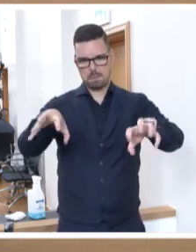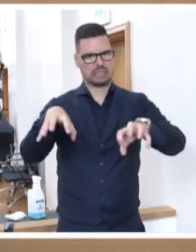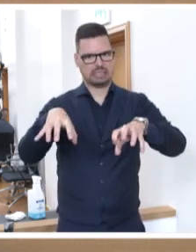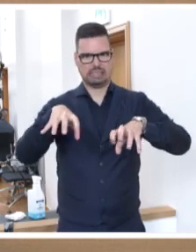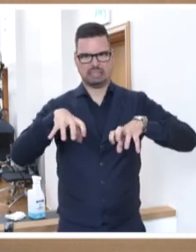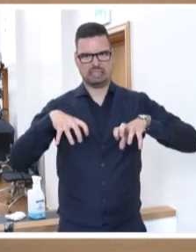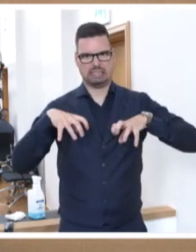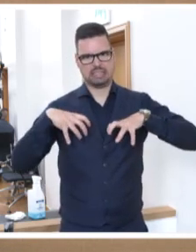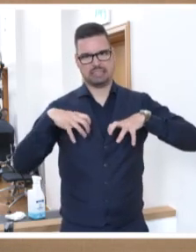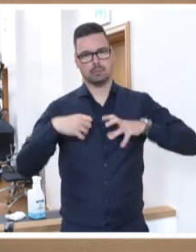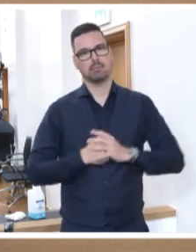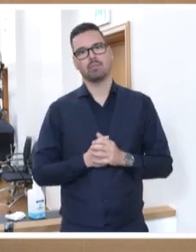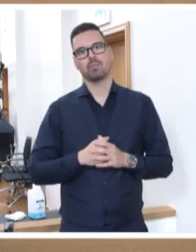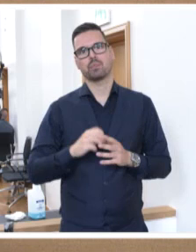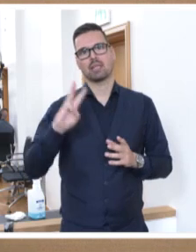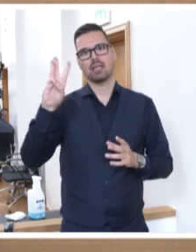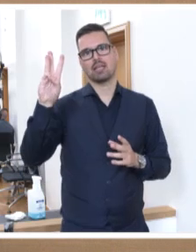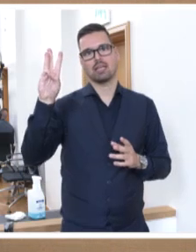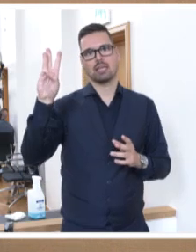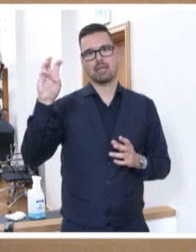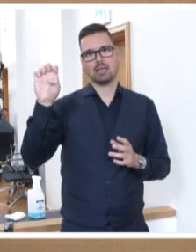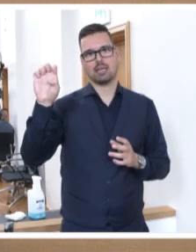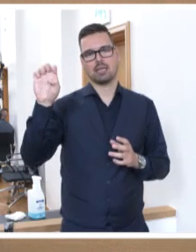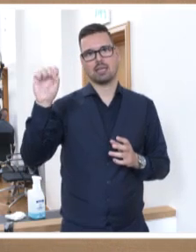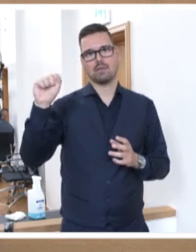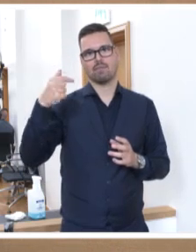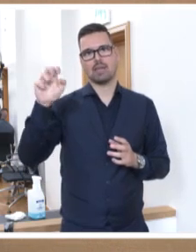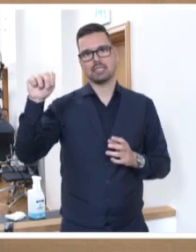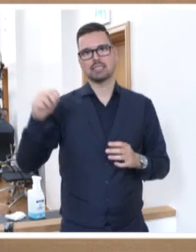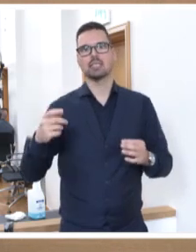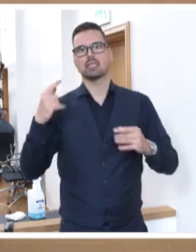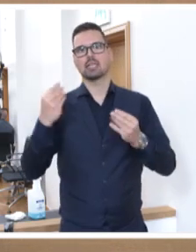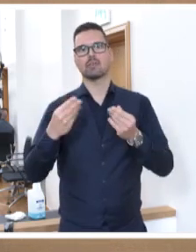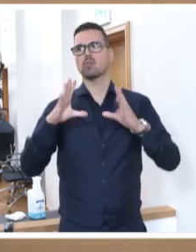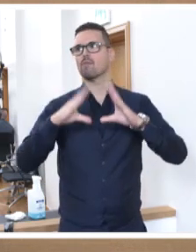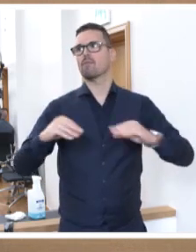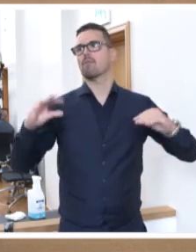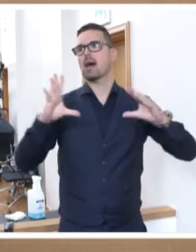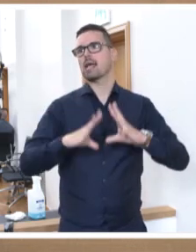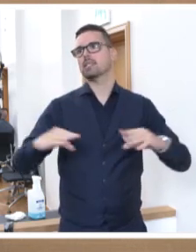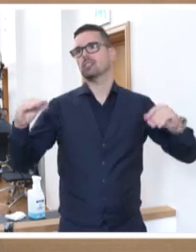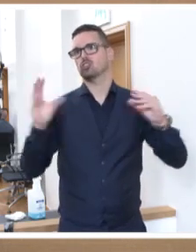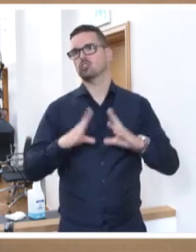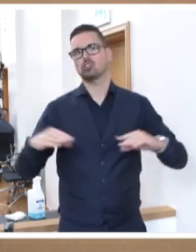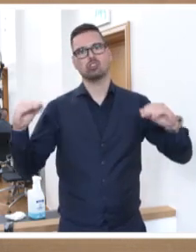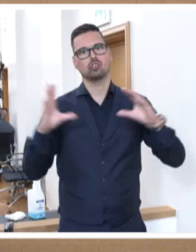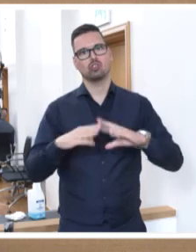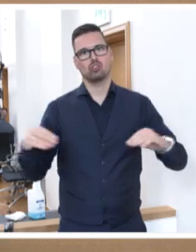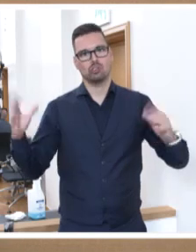kriegt. Den Westen hält er für verweichlicht und dekadent. Bis